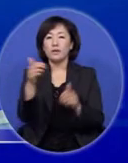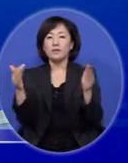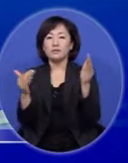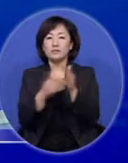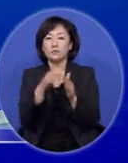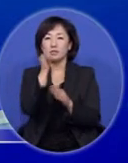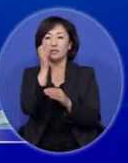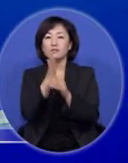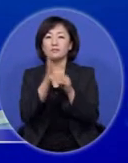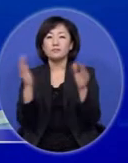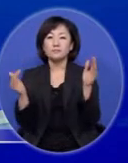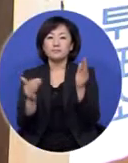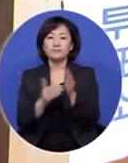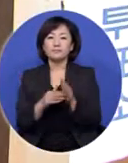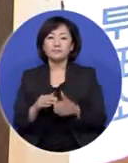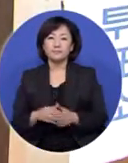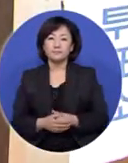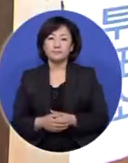이정환 기자가 보도합니다.